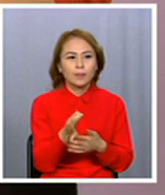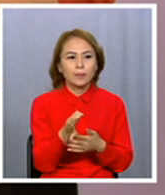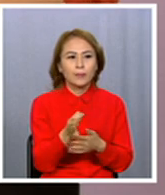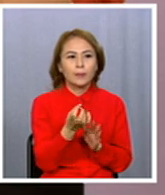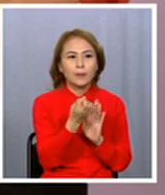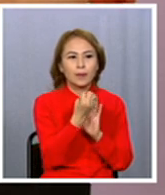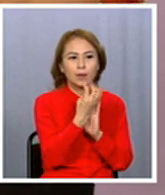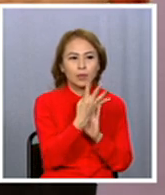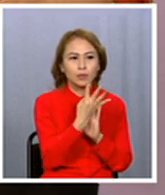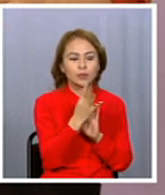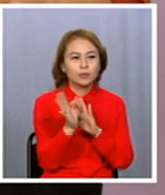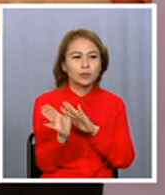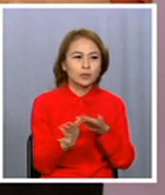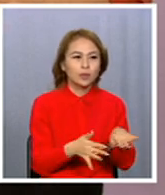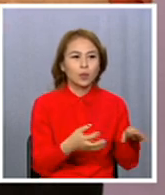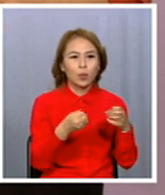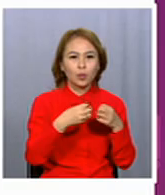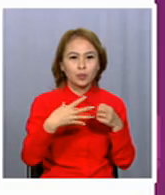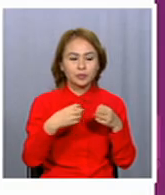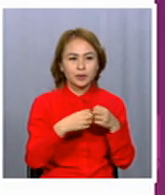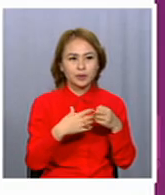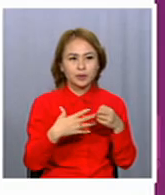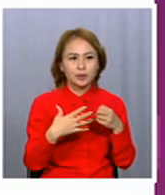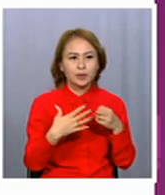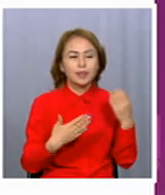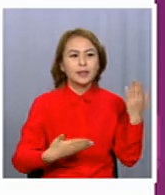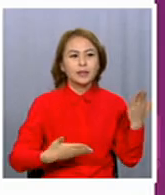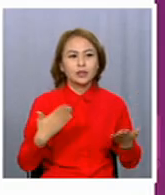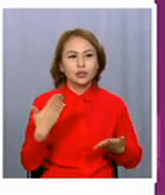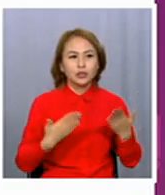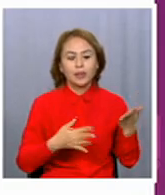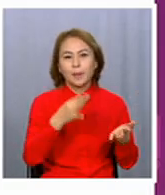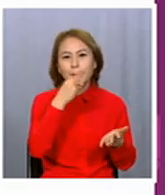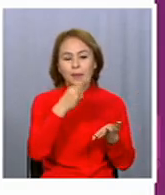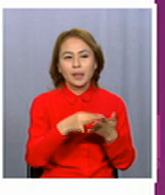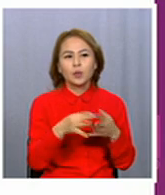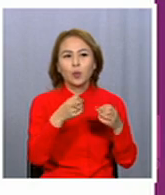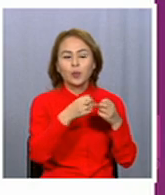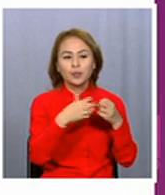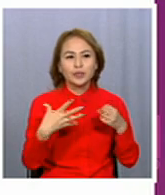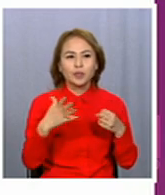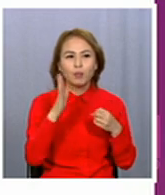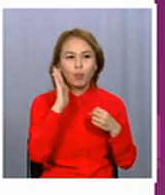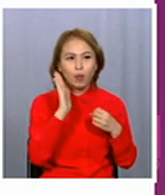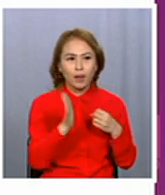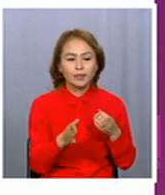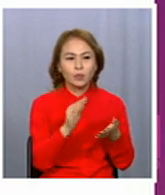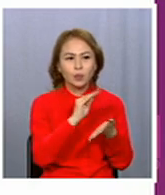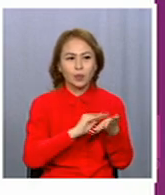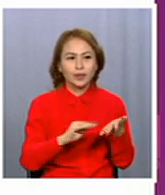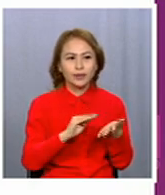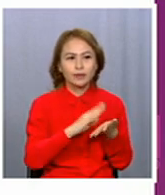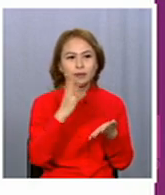14-тен кейін 15 саны. Ендеше, мәні 15-ке тең болатын өрнекті